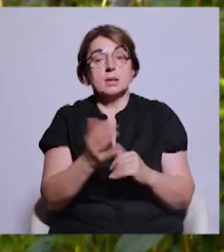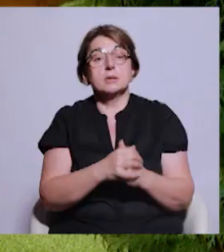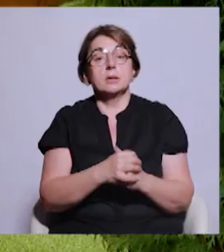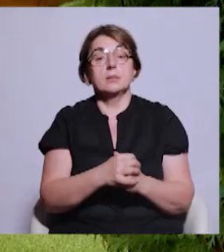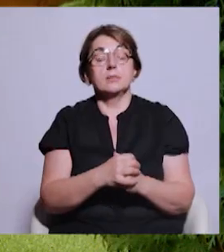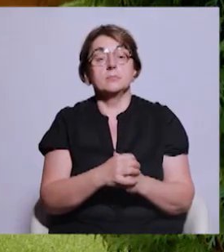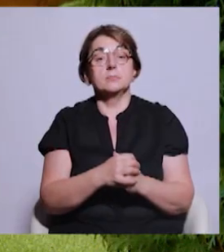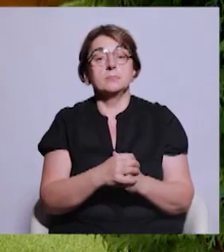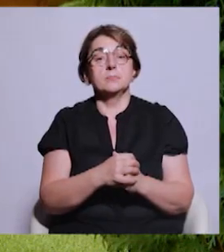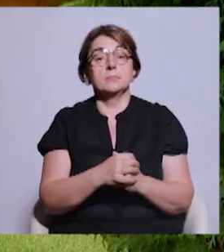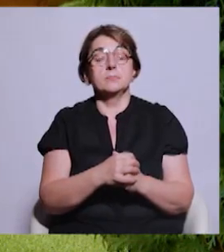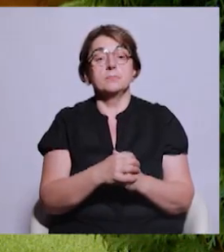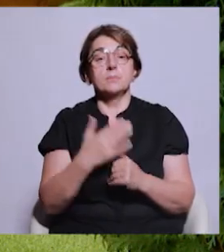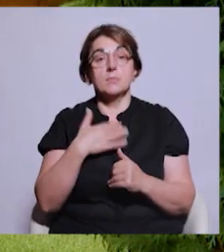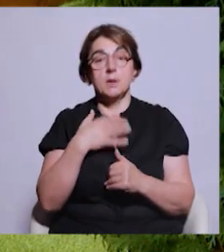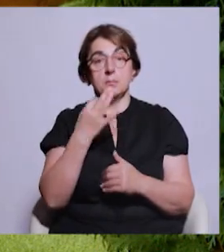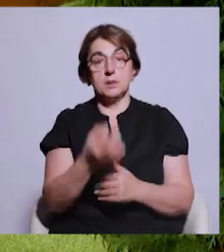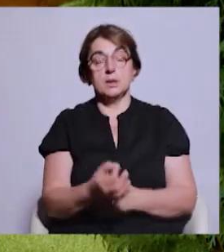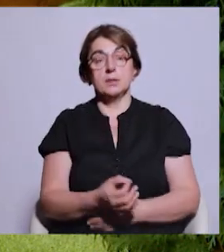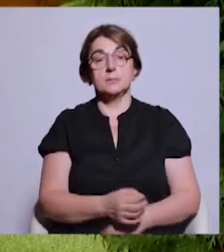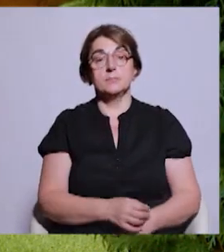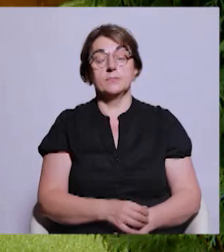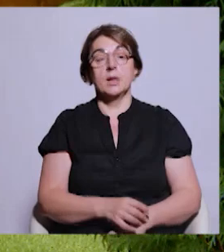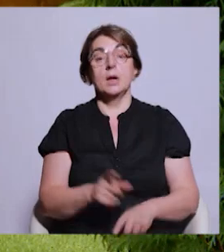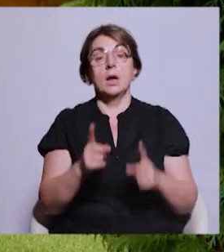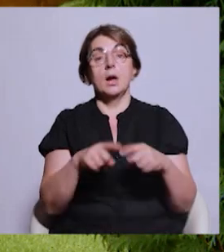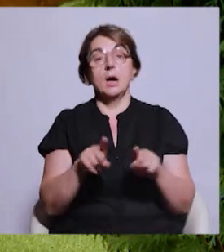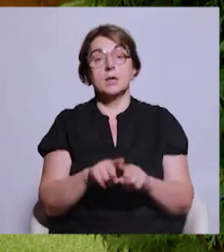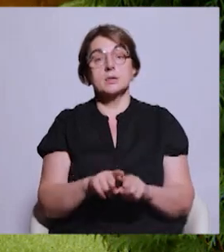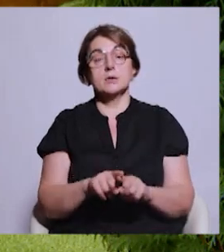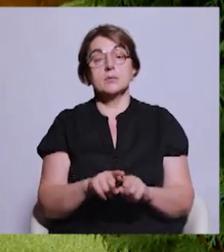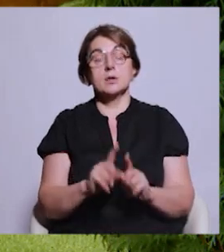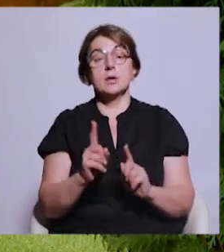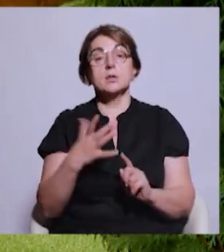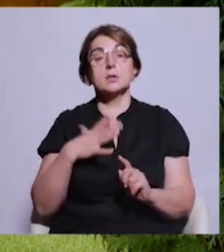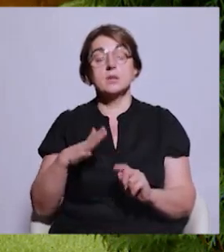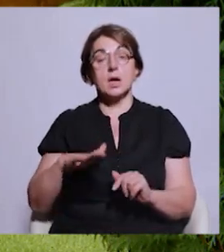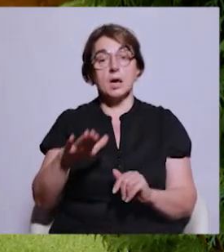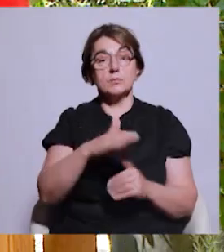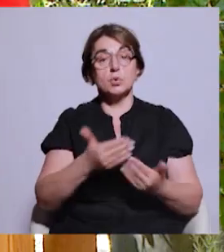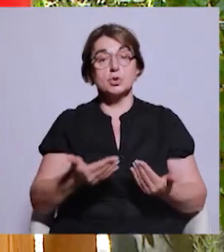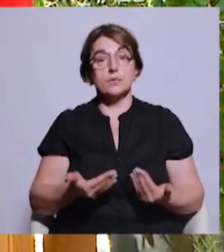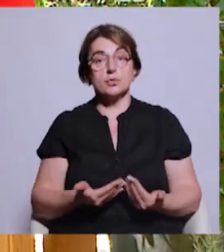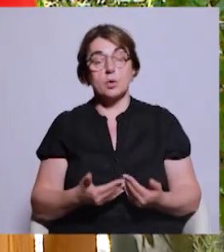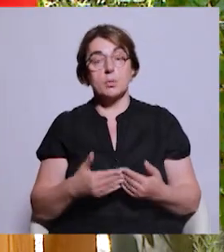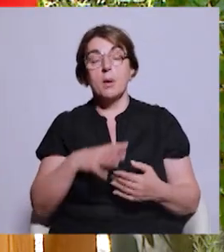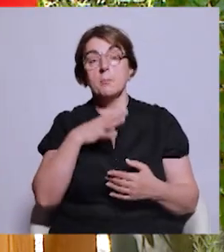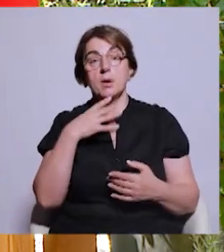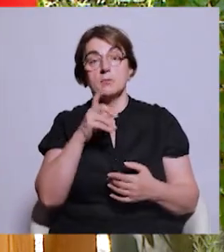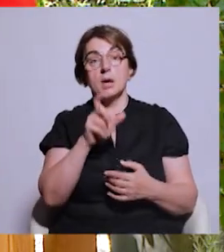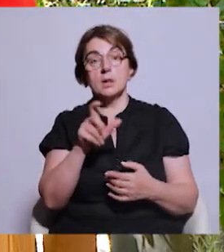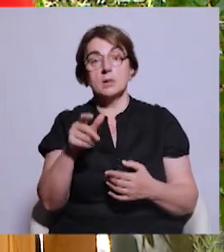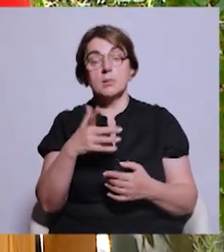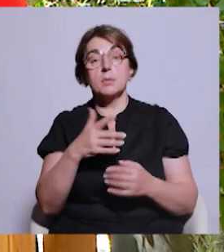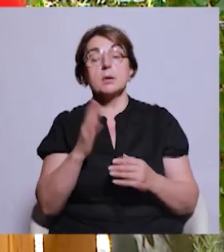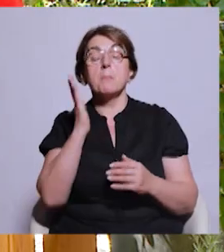მხარეს. მე მინდა ასევე, რადგან ჩვენ საქართველოში ვცხოვრობთ,